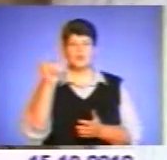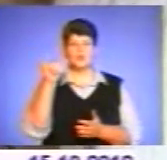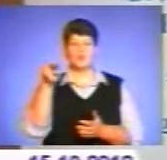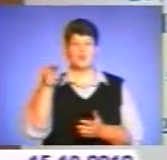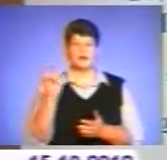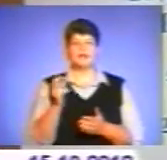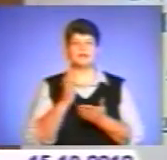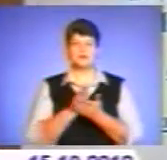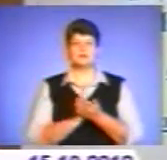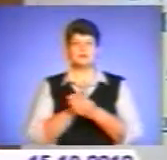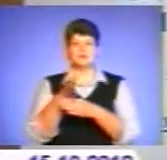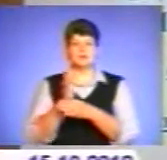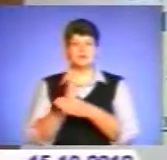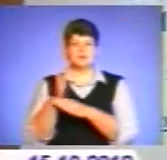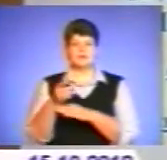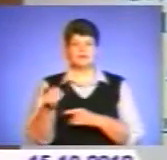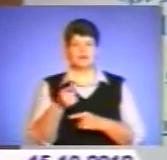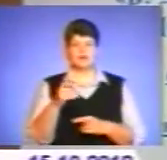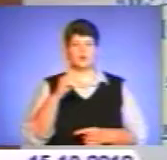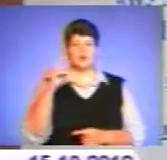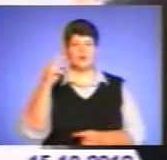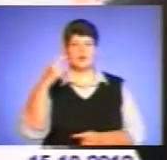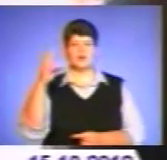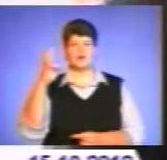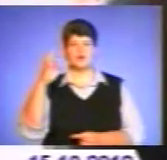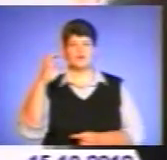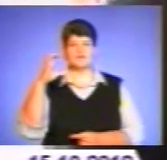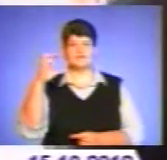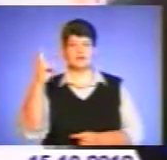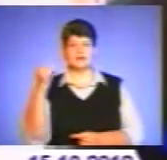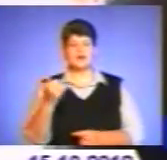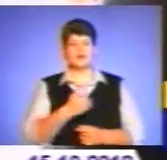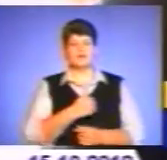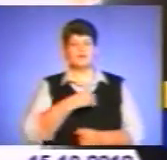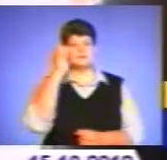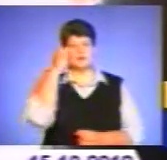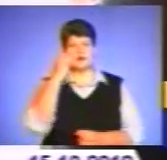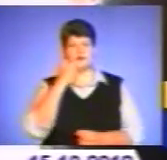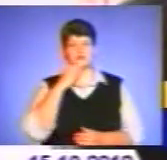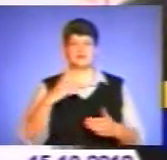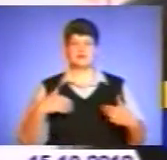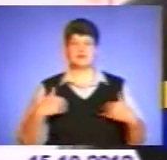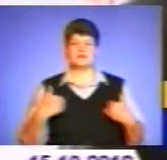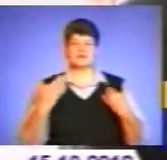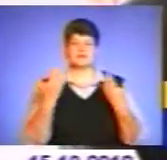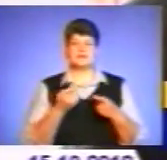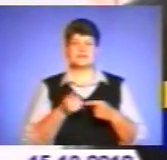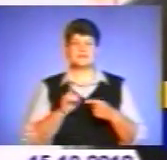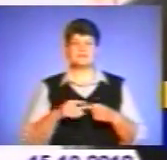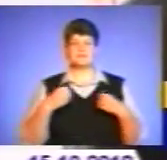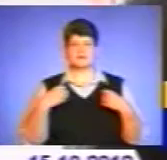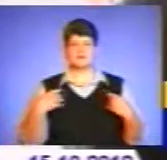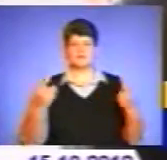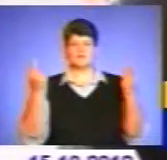домівку тернополян Тетяни та Михайла Юхновських. Я хотів би вам, дякуючи, привітати вас з тим святом величним,